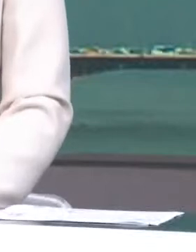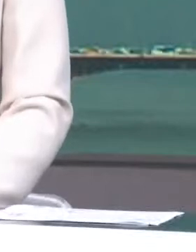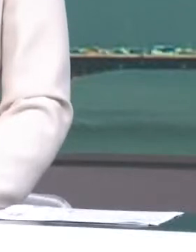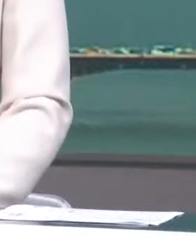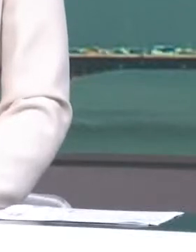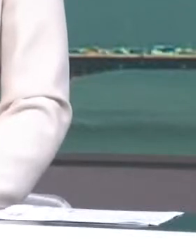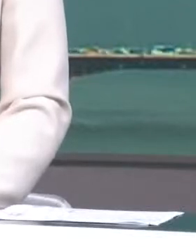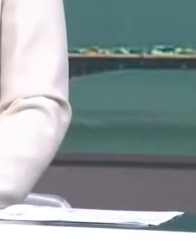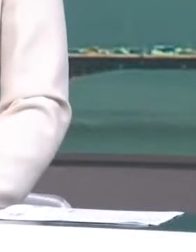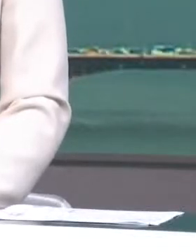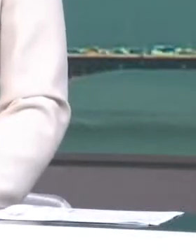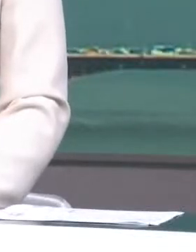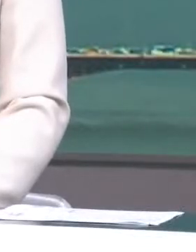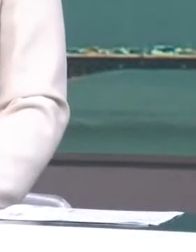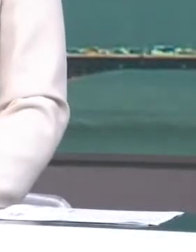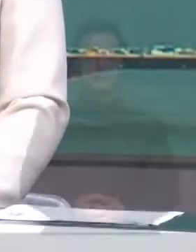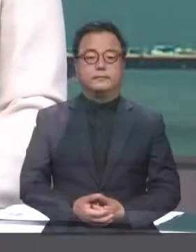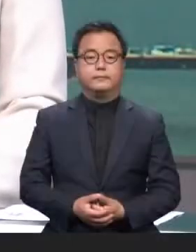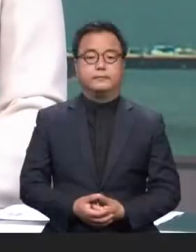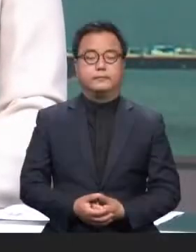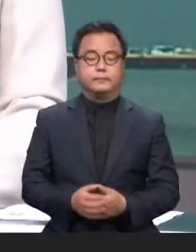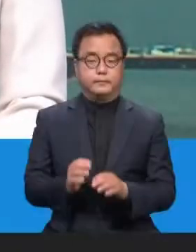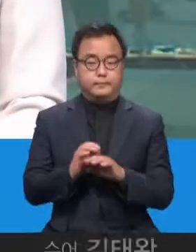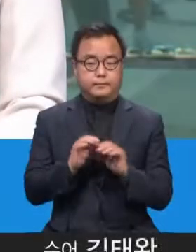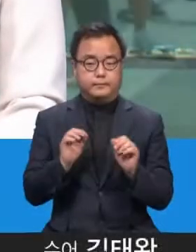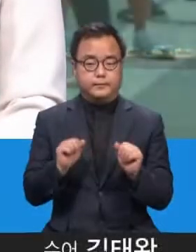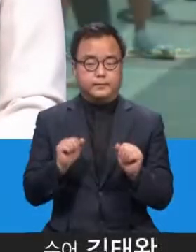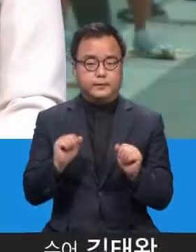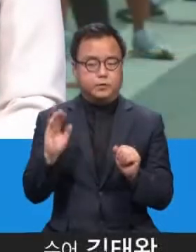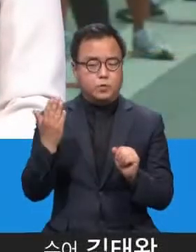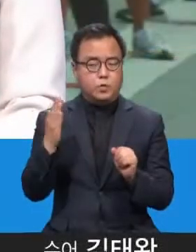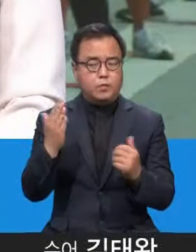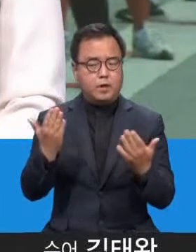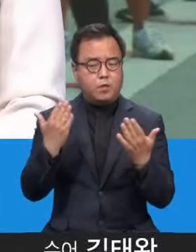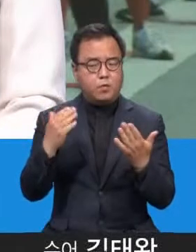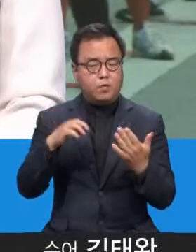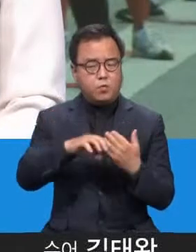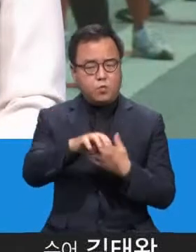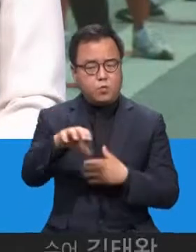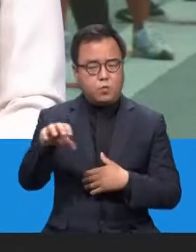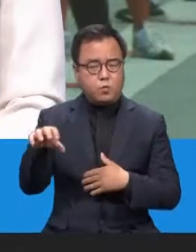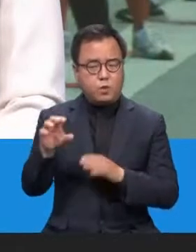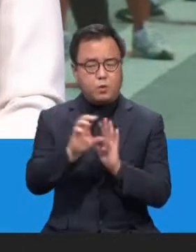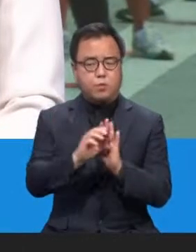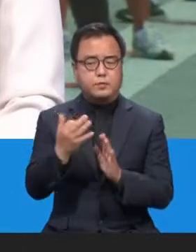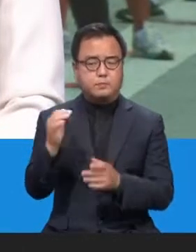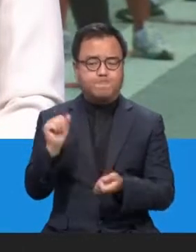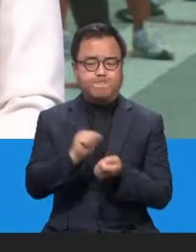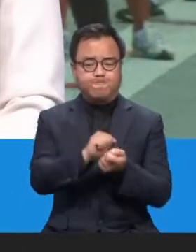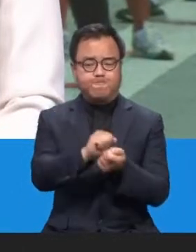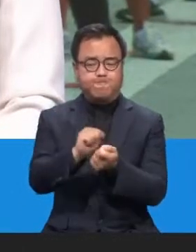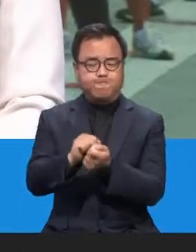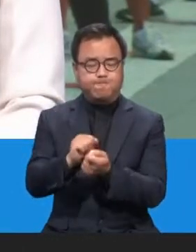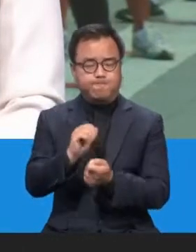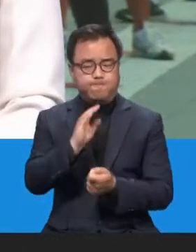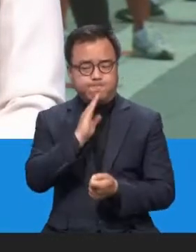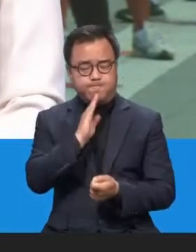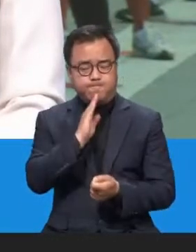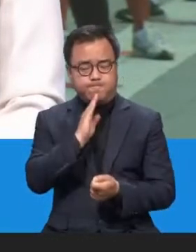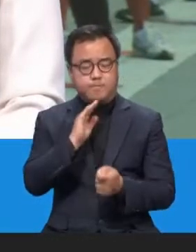최근 학교 현장을 중심으로 코로나19 집단 감염이 번지면서 불안감이 높았죠. 초중고등학교를 직접